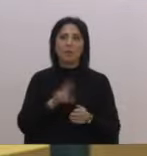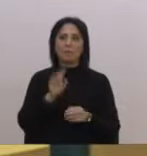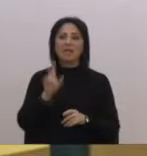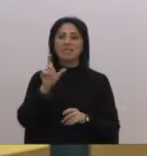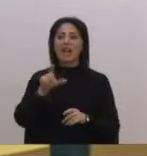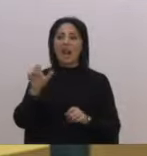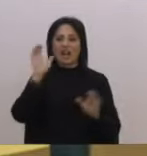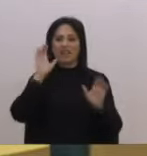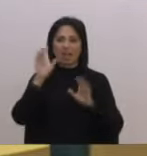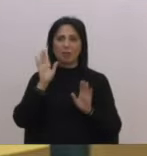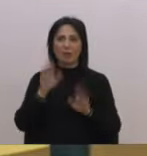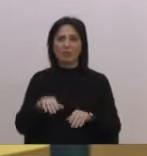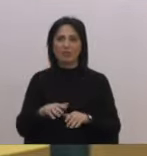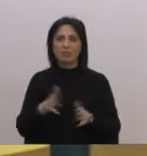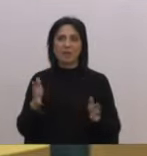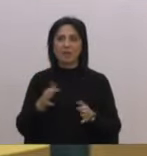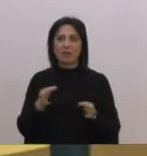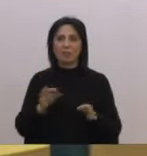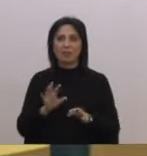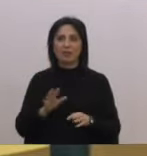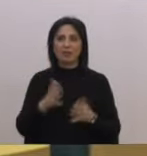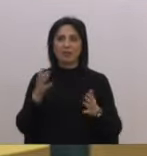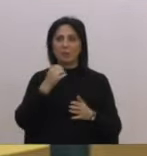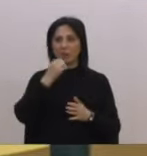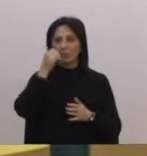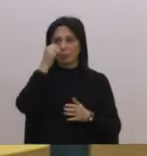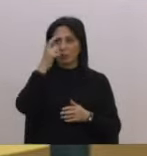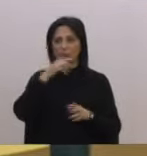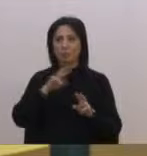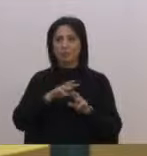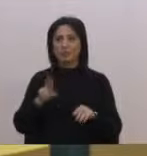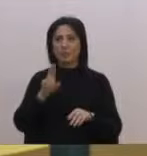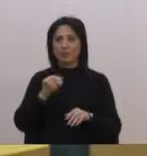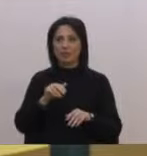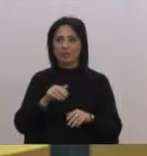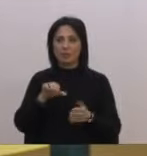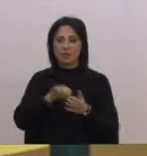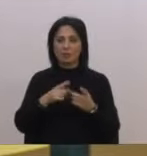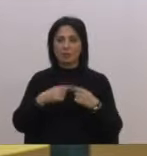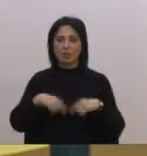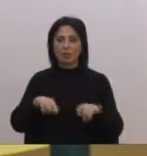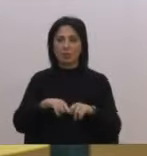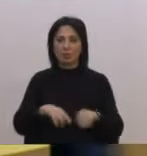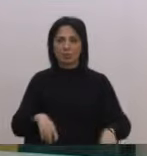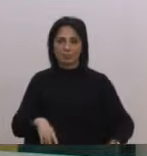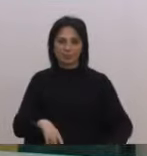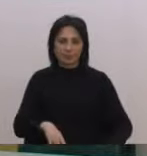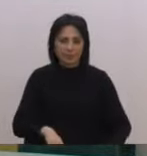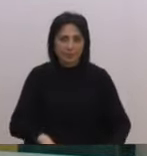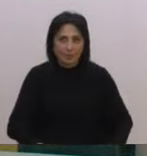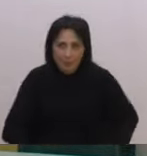mocoba, mă voi și e garide, meti arape. Titi Badloba, batonu ministru dam, dau stres a zugat.